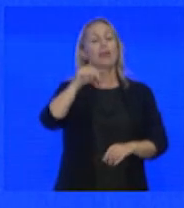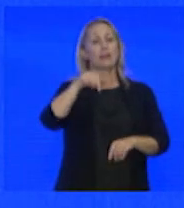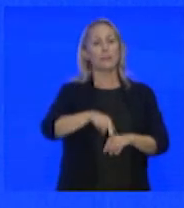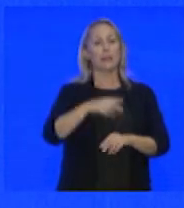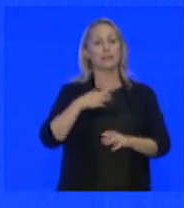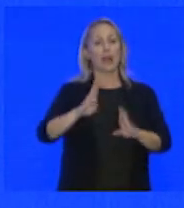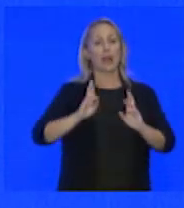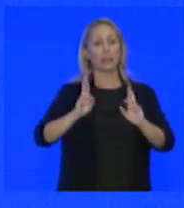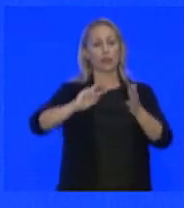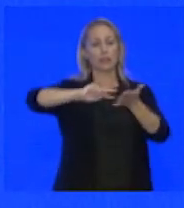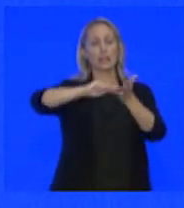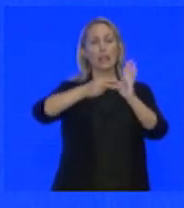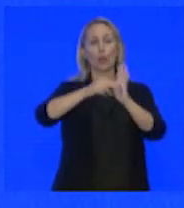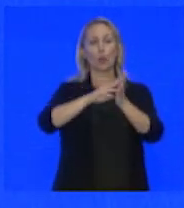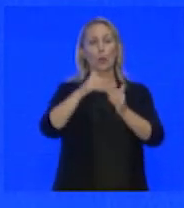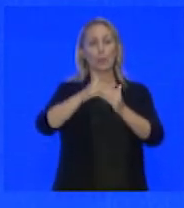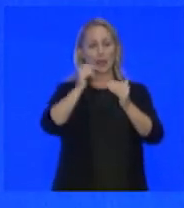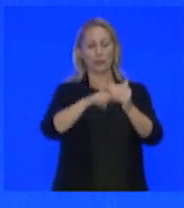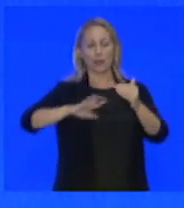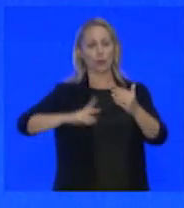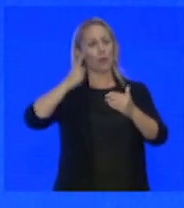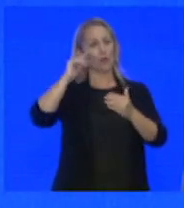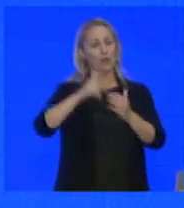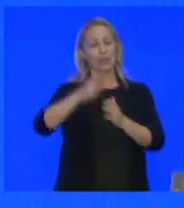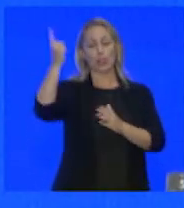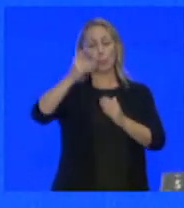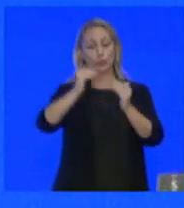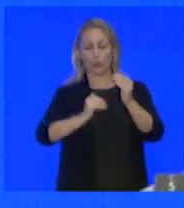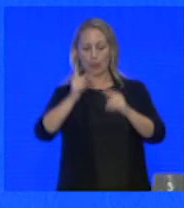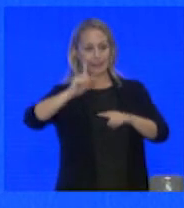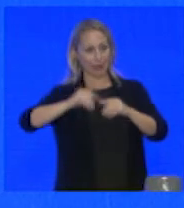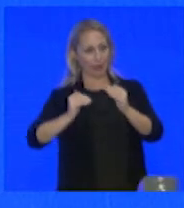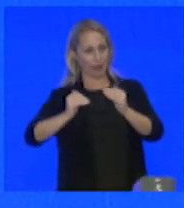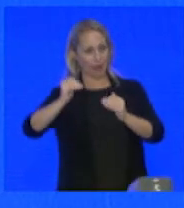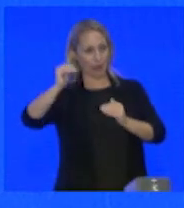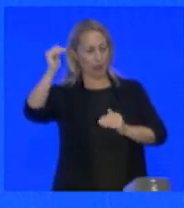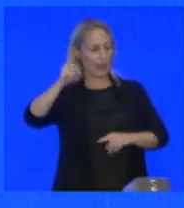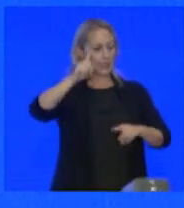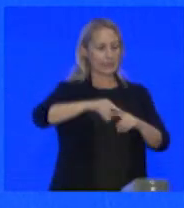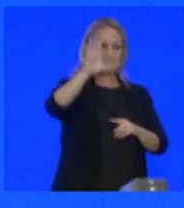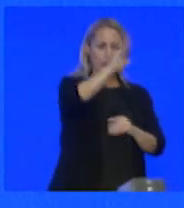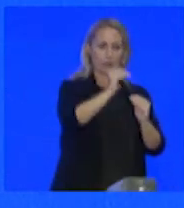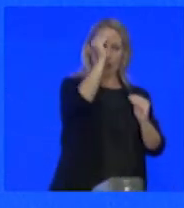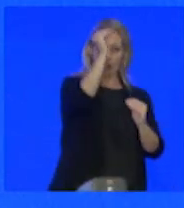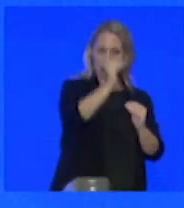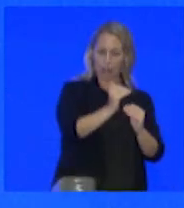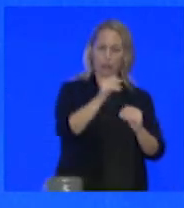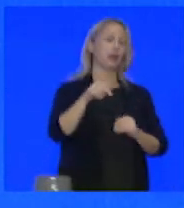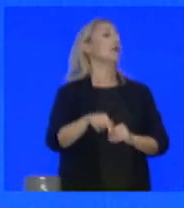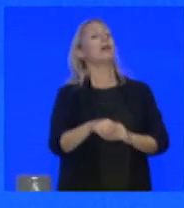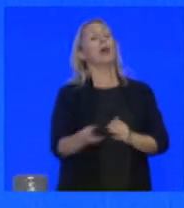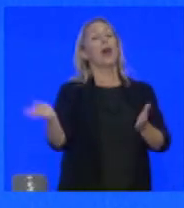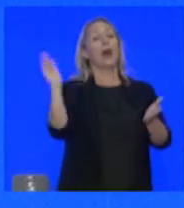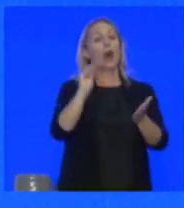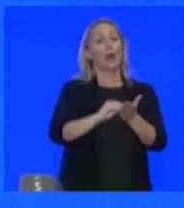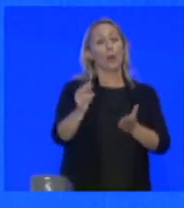αισιοδοξίας που συνεχώς ανεβαίνει όταν στην Ευρώπη πέφτει. Όπως σε άνοδο είναι και τα έσοδα